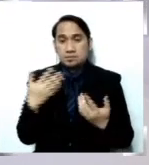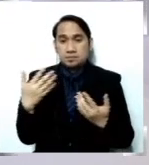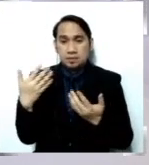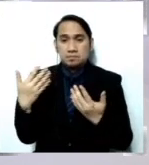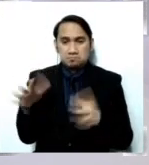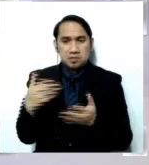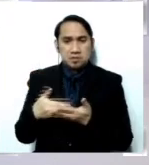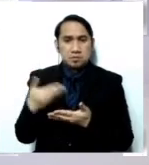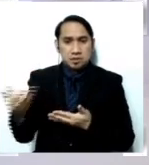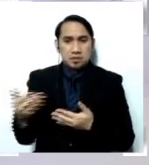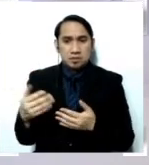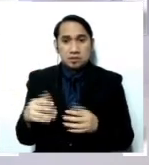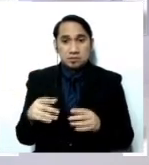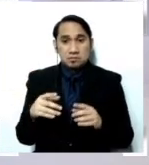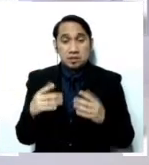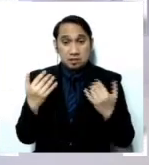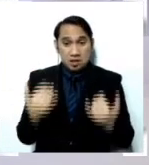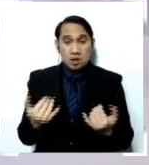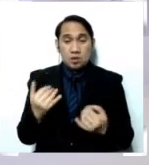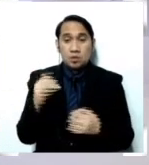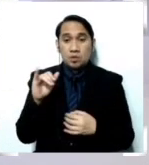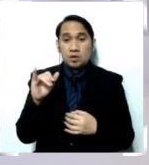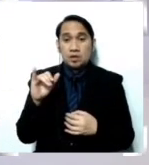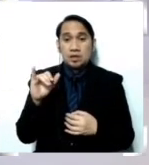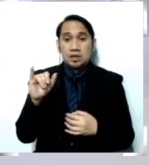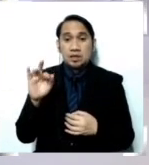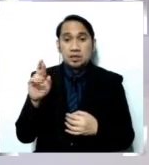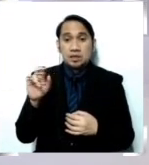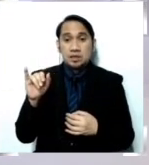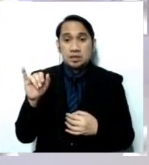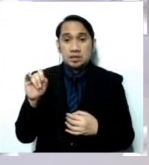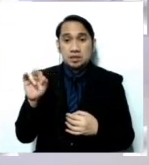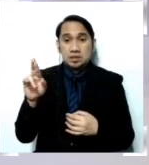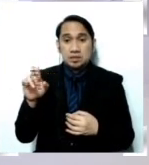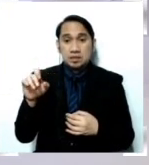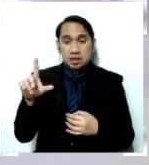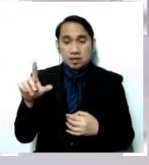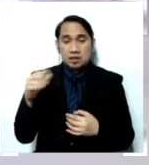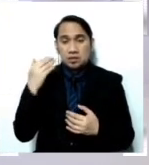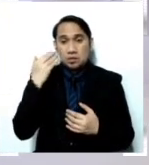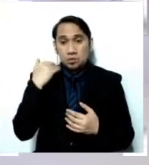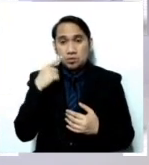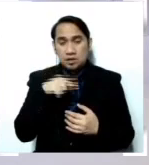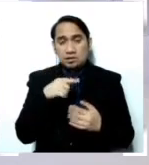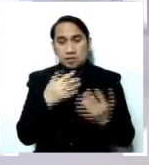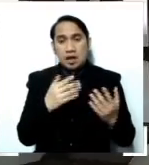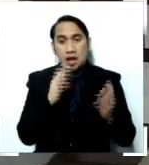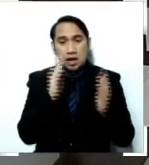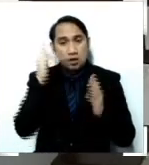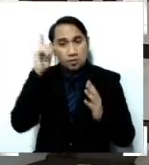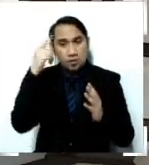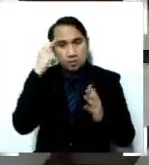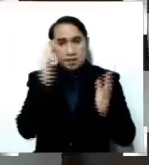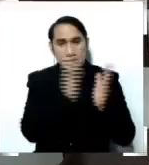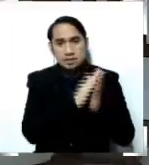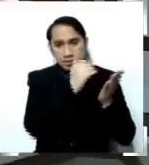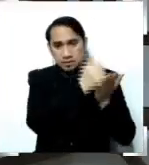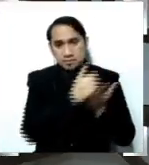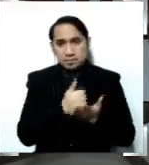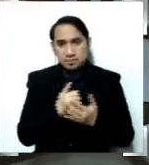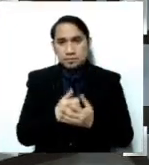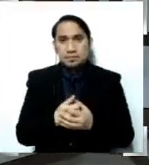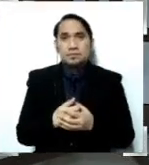kaya pati sa Israel, nanghingi na ng tulong ang ating gobyerno. Saksi si Sandra Aguinaldo.